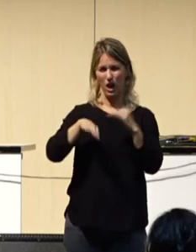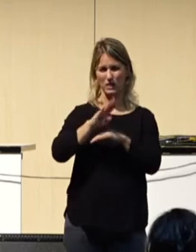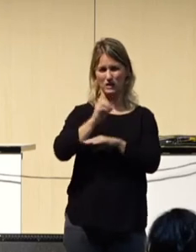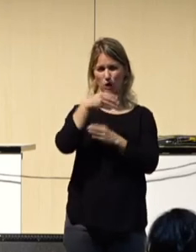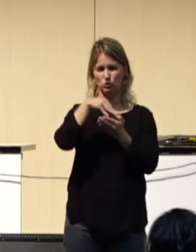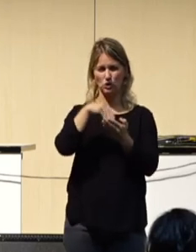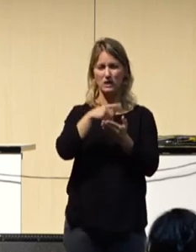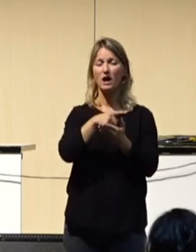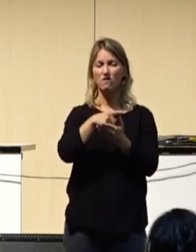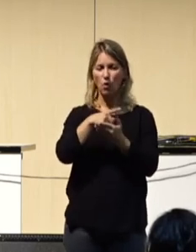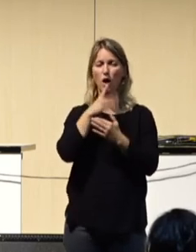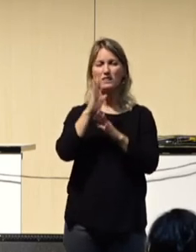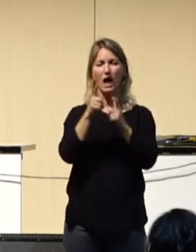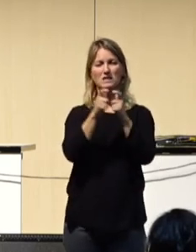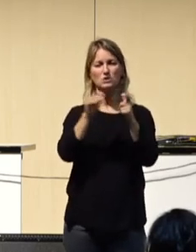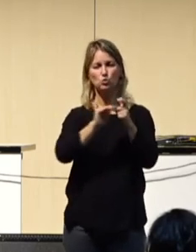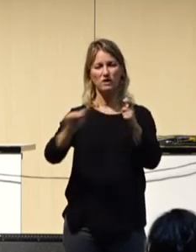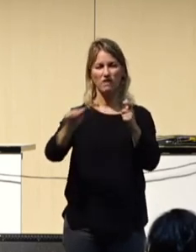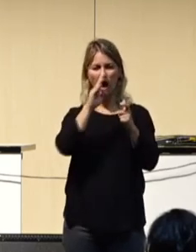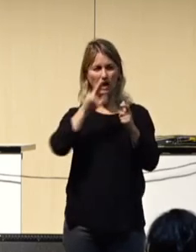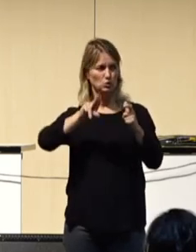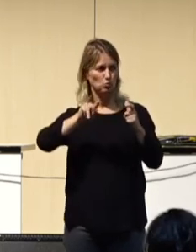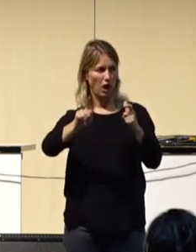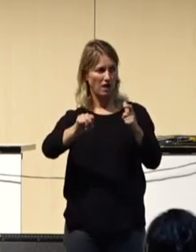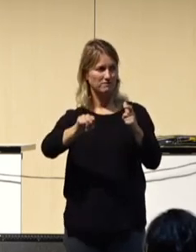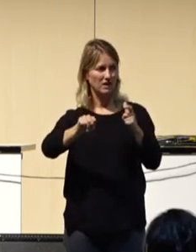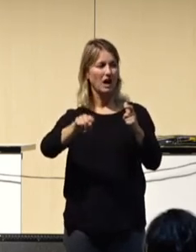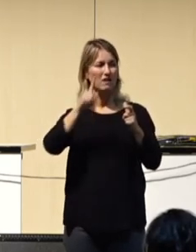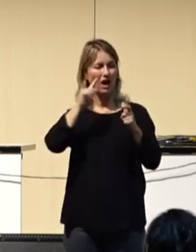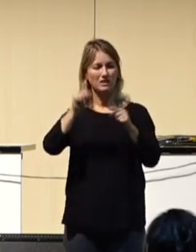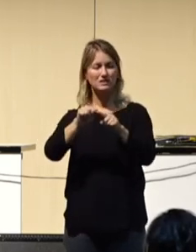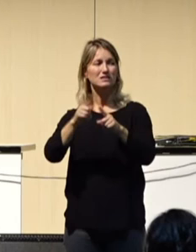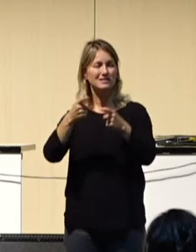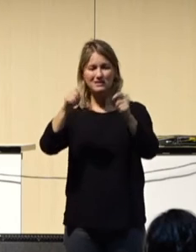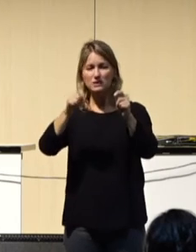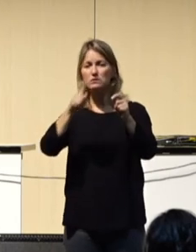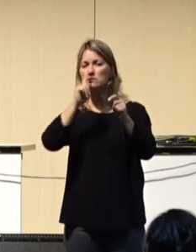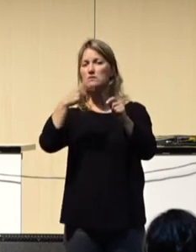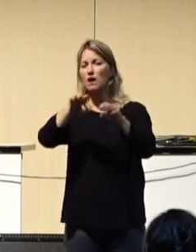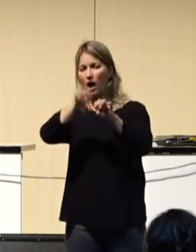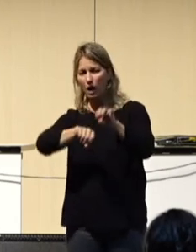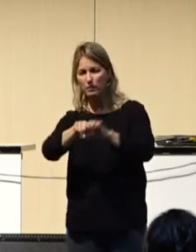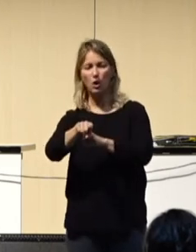benachbarten Grundstücks am Terrassenufer 12. Sie wissen, da geht es um das Hochhaus, was mal abgebrochen werden sollte.